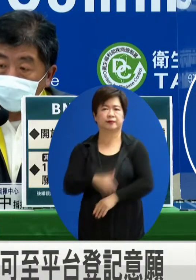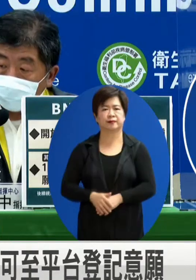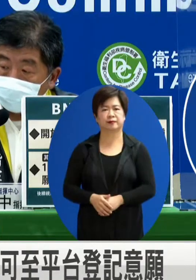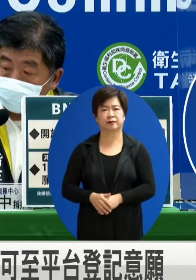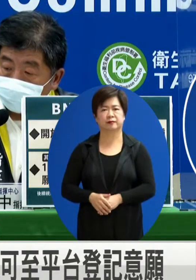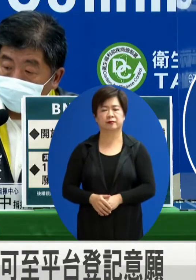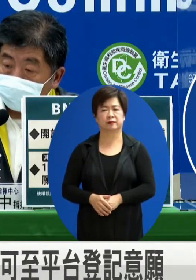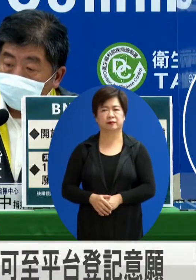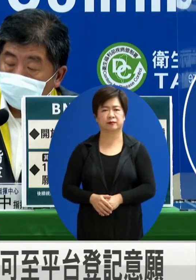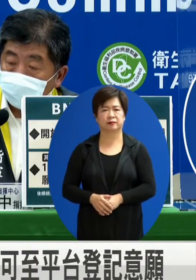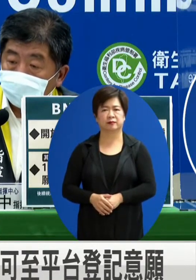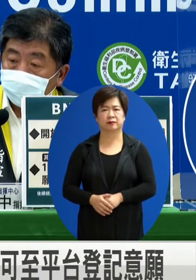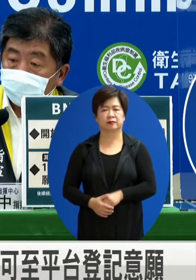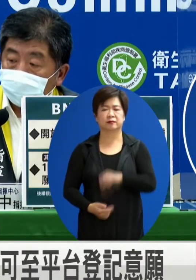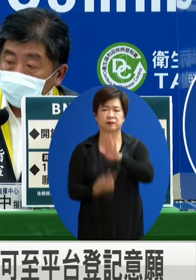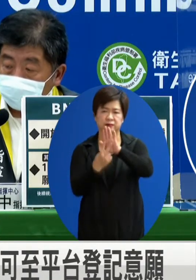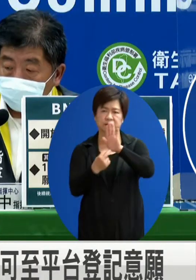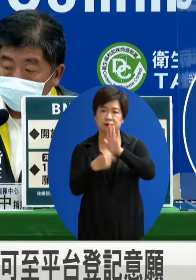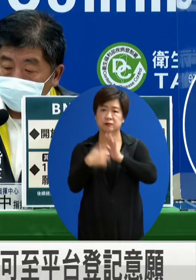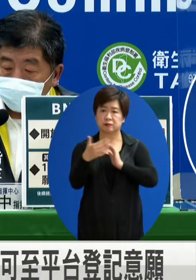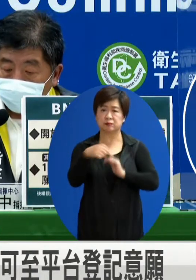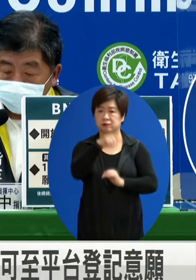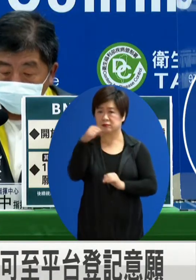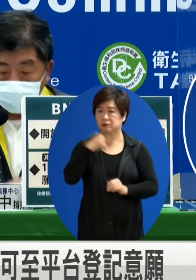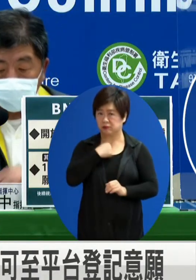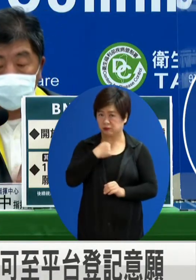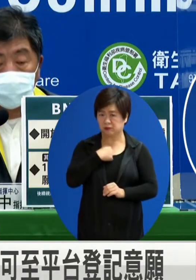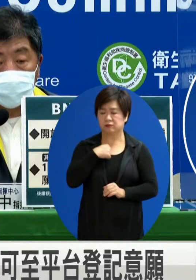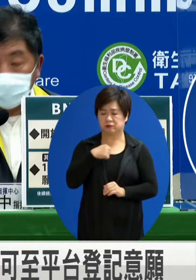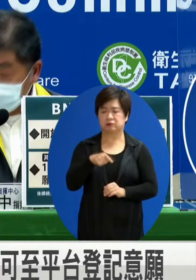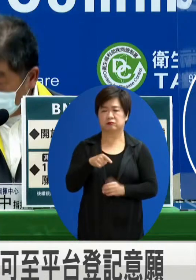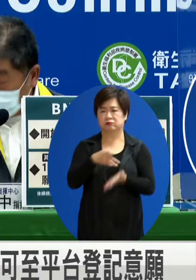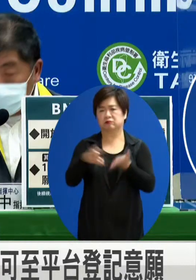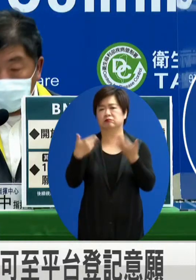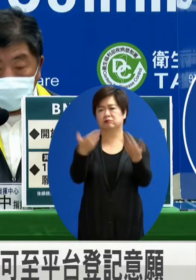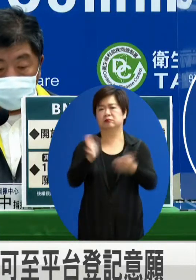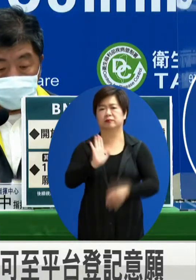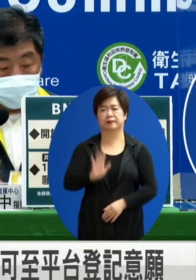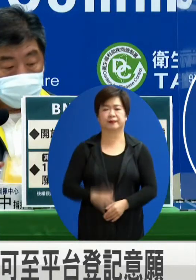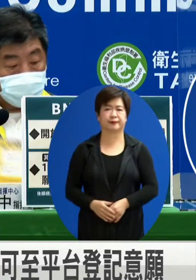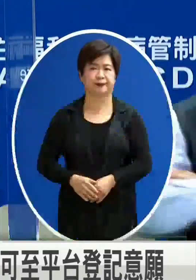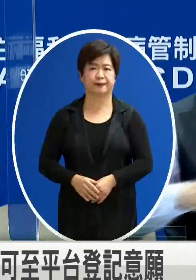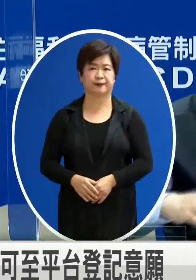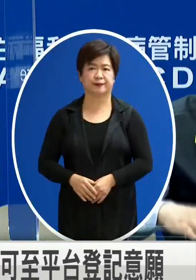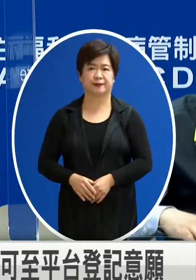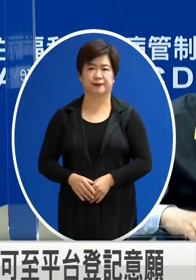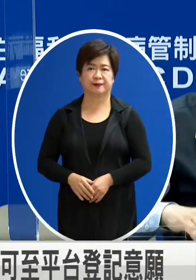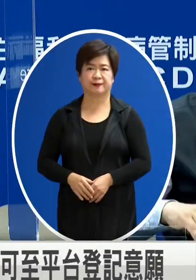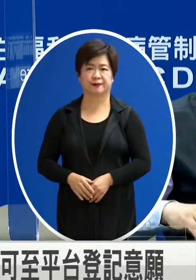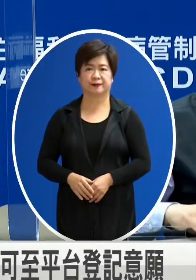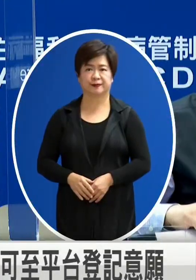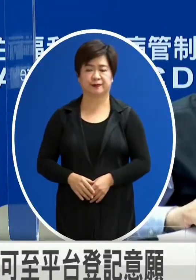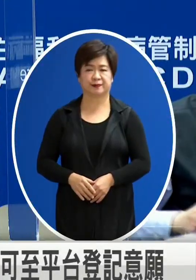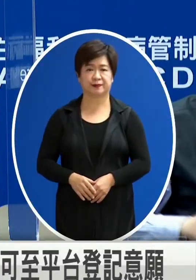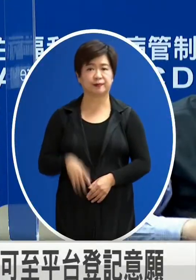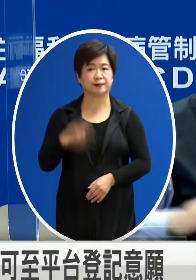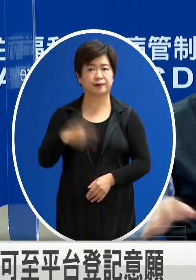让大家也一并的公布让大家来了解。好，那我们今天的